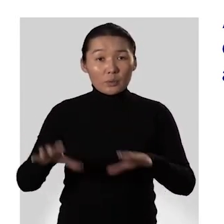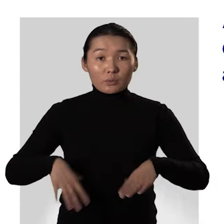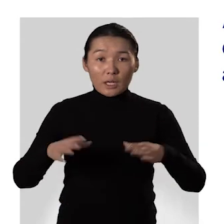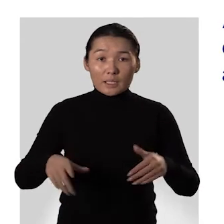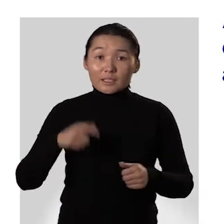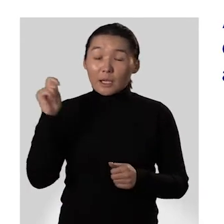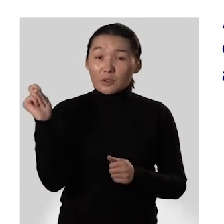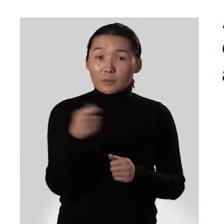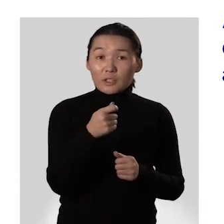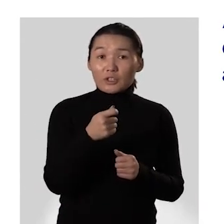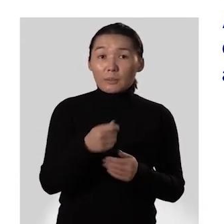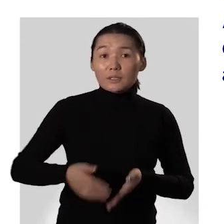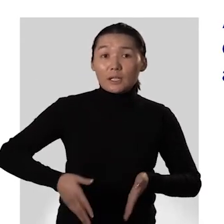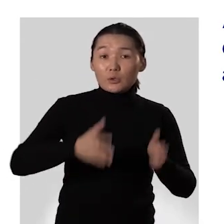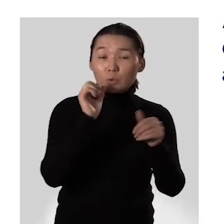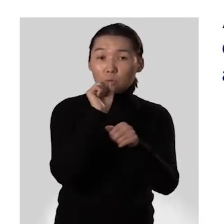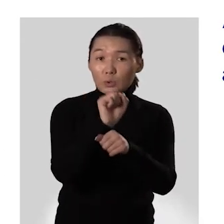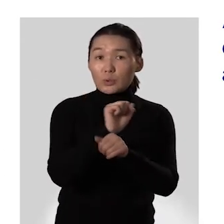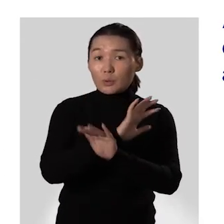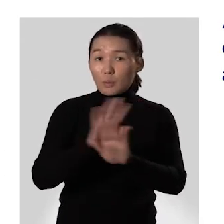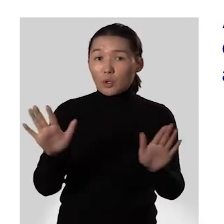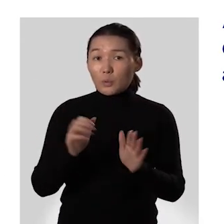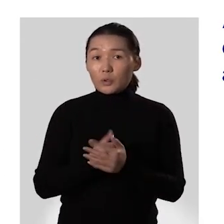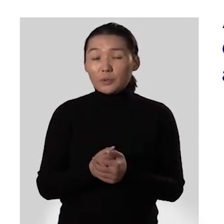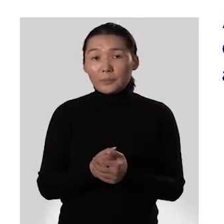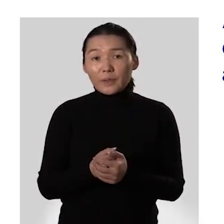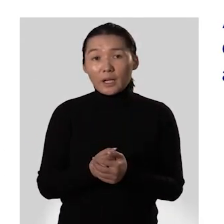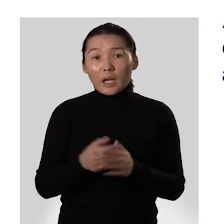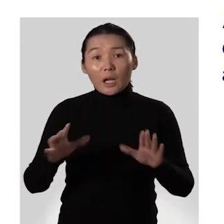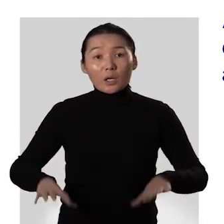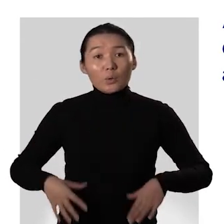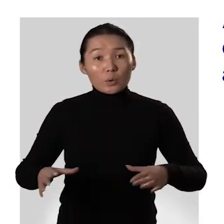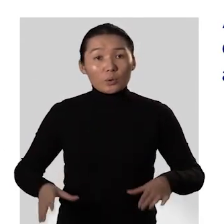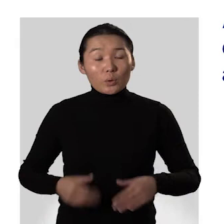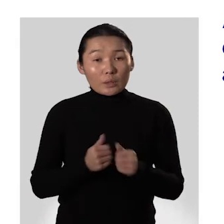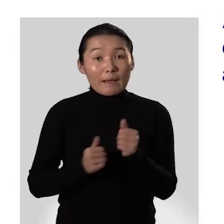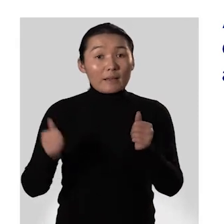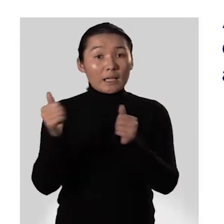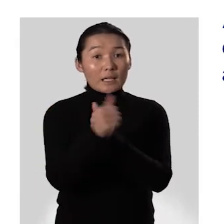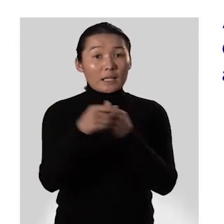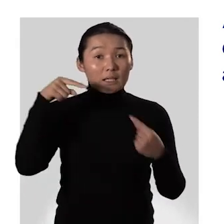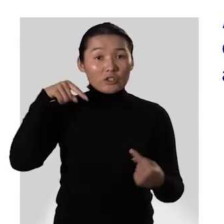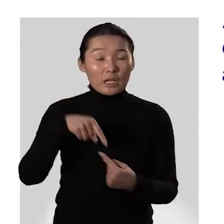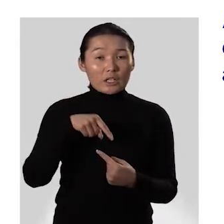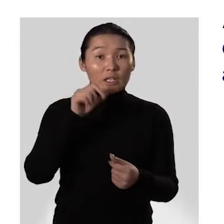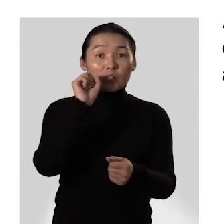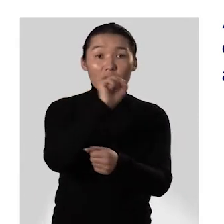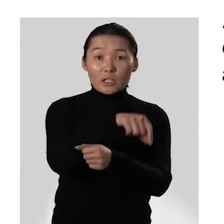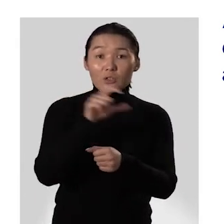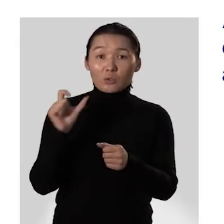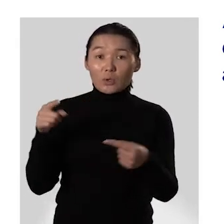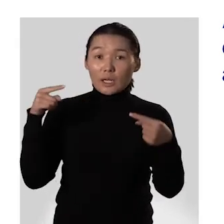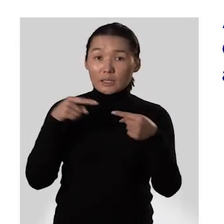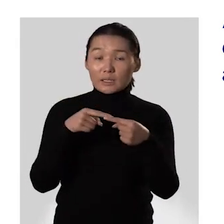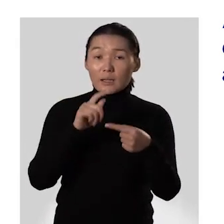чапса, жолдон торосо болбойт. Күлүктөрдүн алдыга келгендерине жараша жеңүүчүлөр аныкталып,